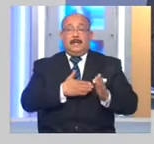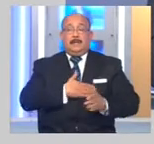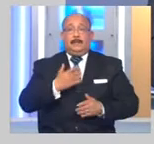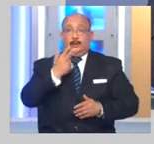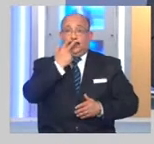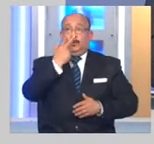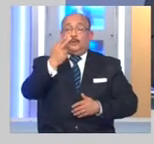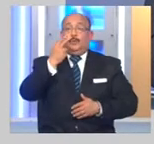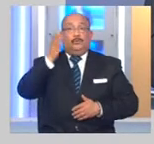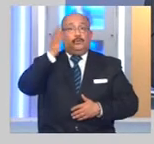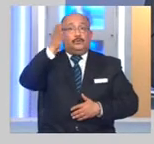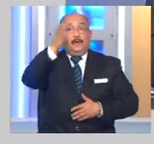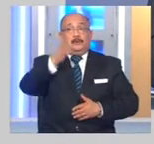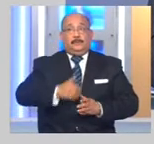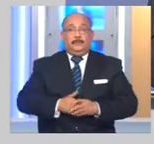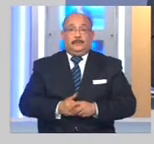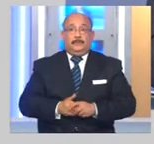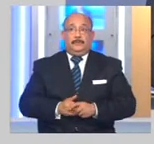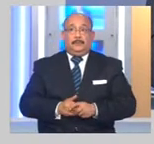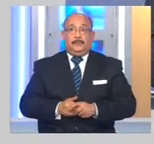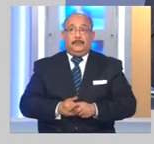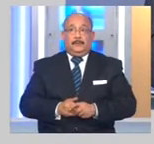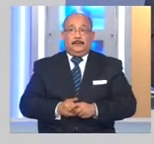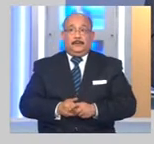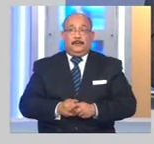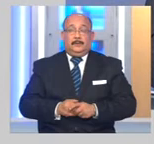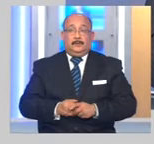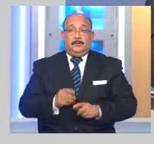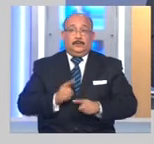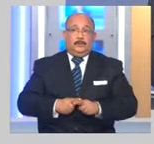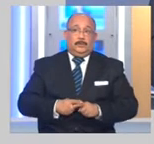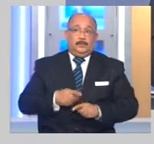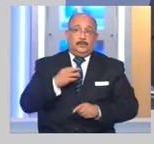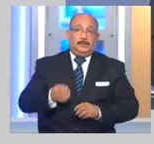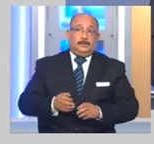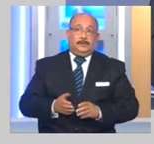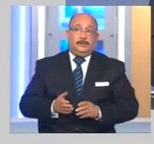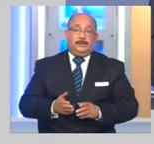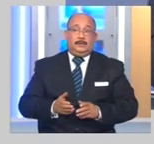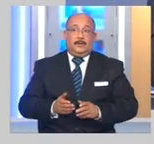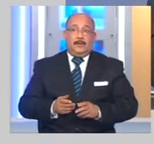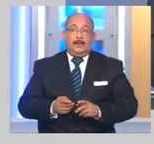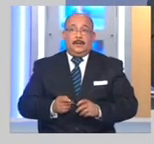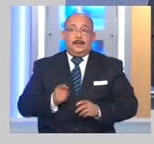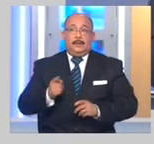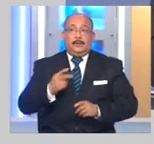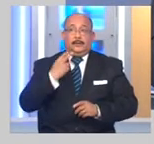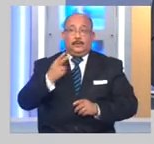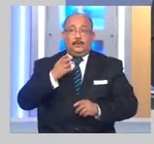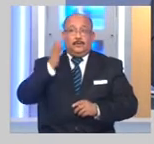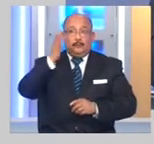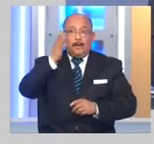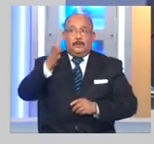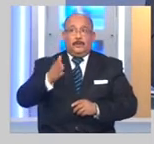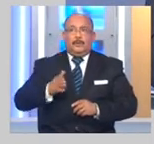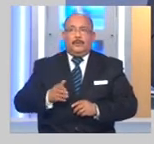لمشاغل شعبه، لطموحات أبنائه في كل ربوع تونس. وهو خطاب كذلك يساير ما كان